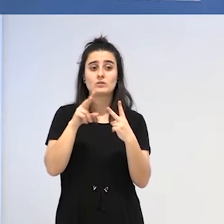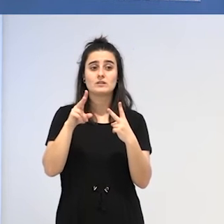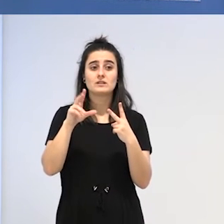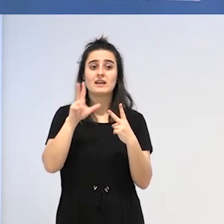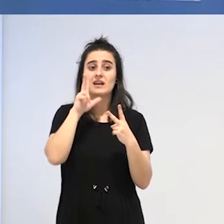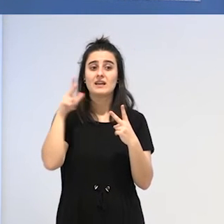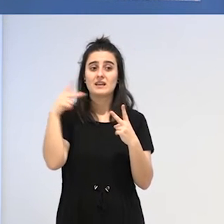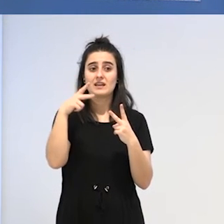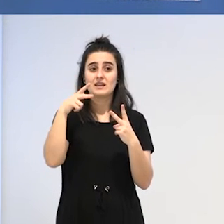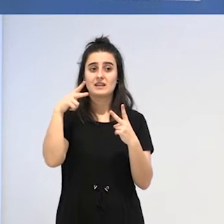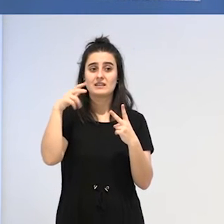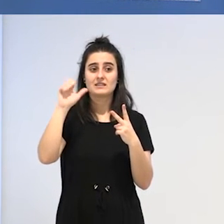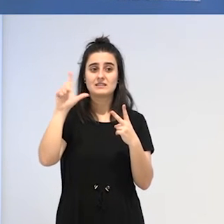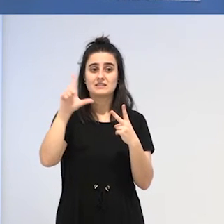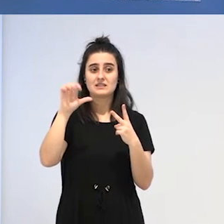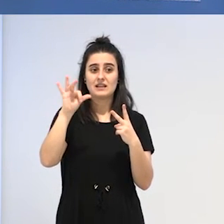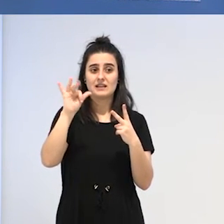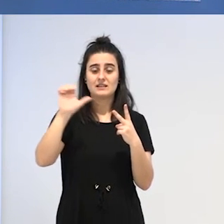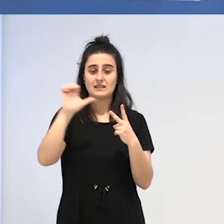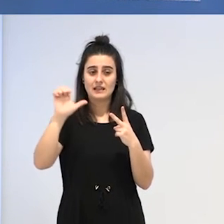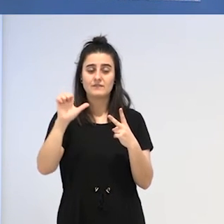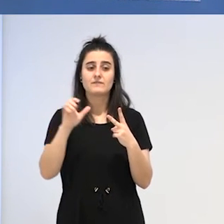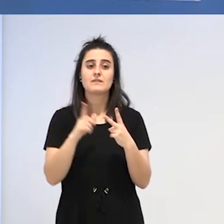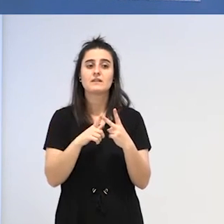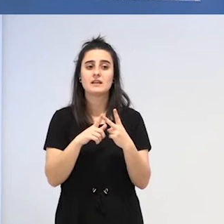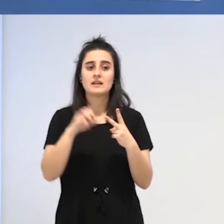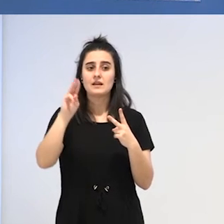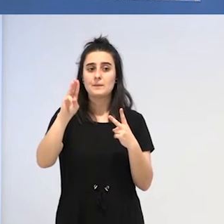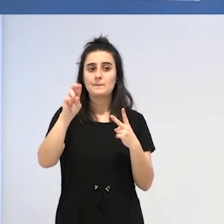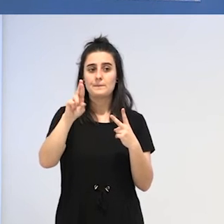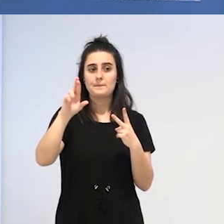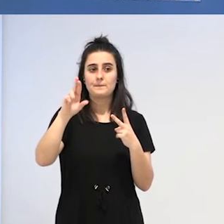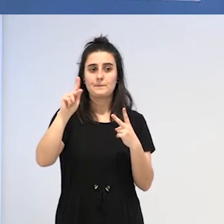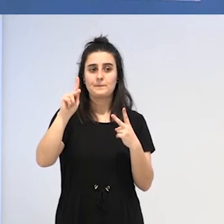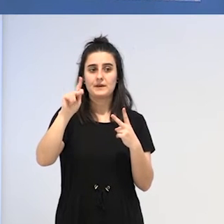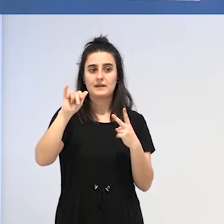Herland gazteleraz dago bi edizioetan, eskuragarri.